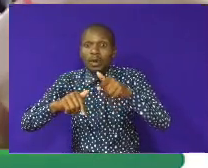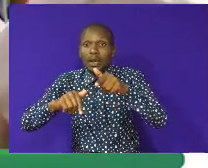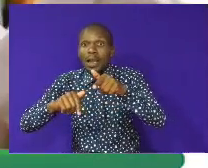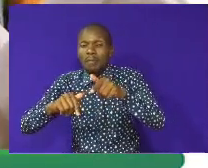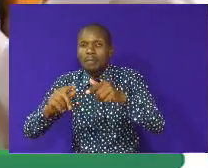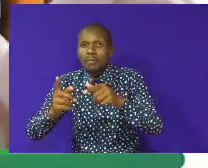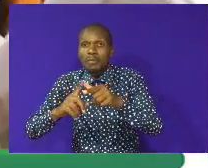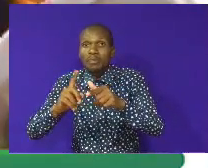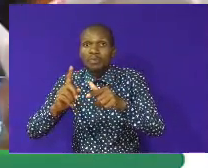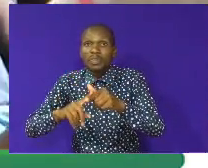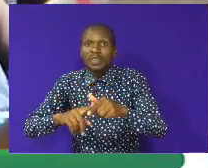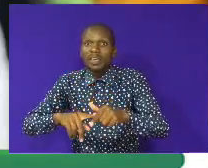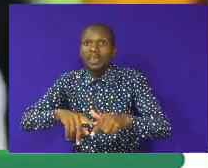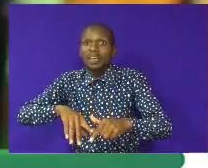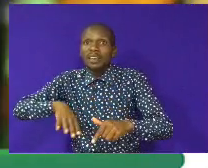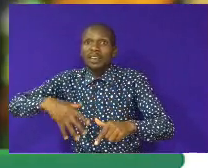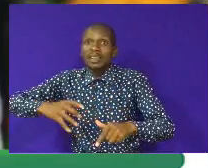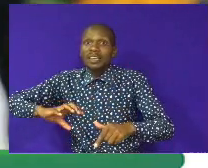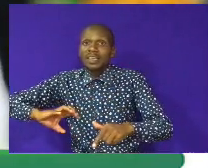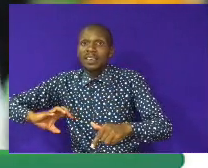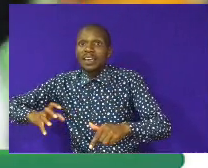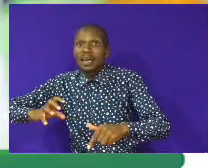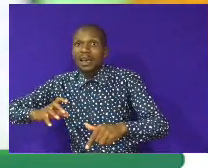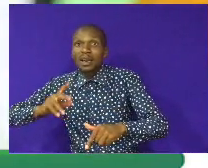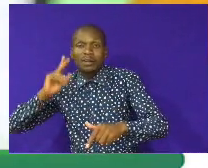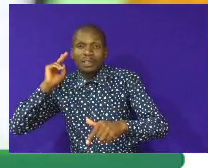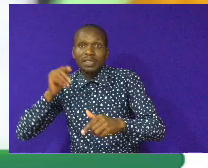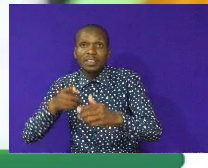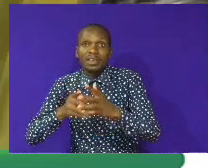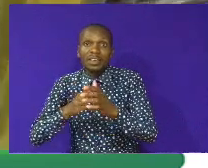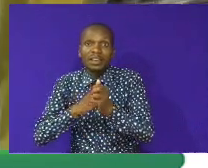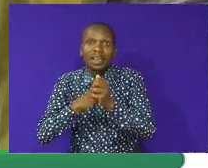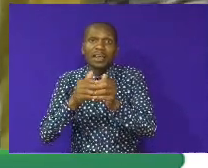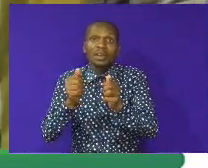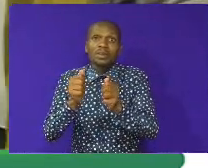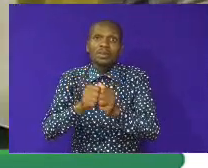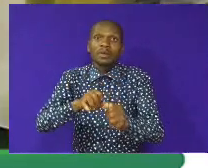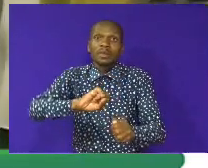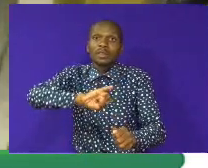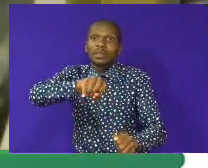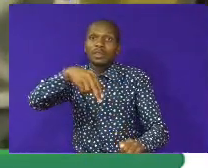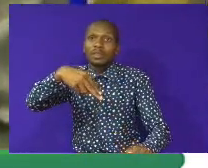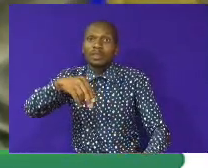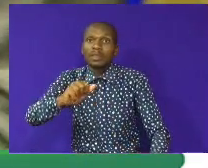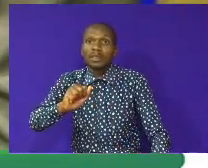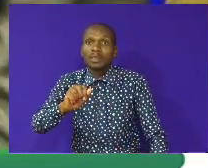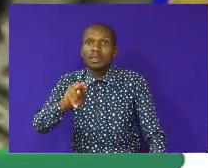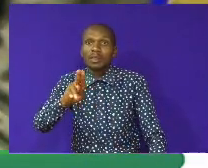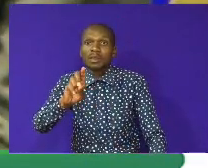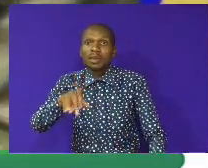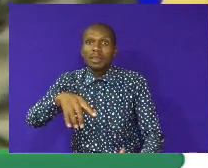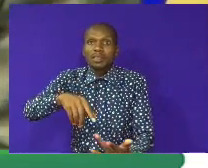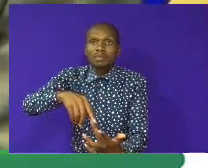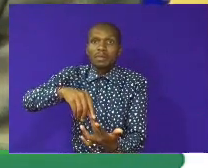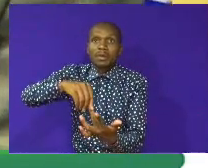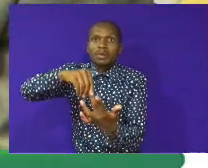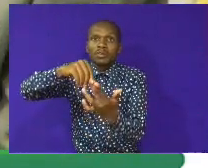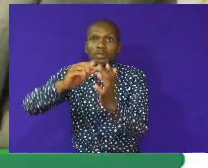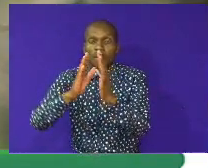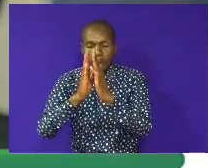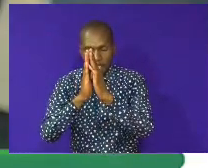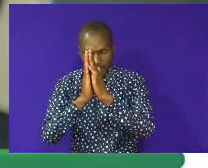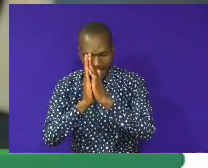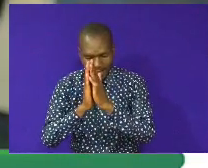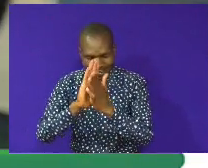Kenya ntrago imenya libali chache eye kuragwa na Zahil Janda ase amasabo abenne ayago chago sangane